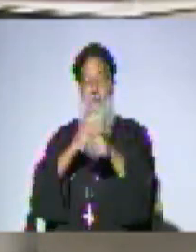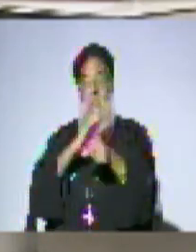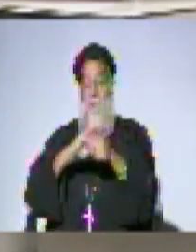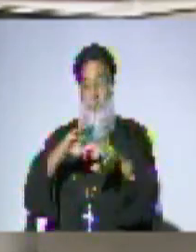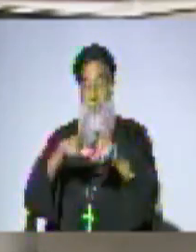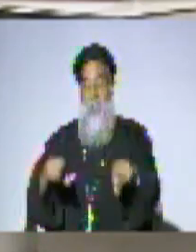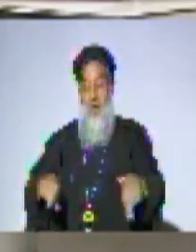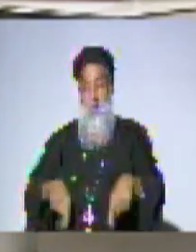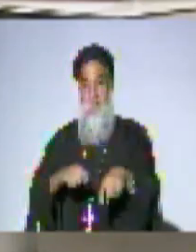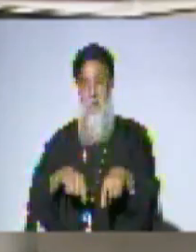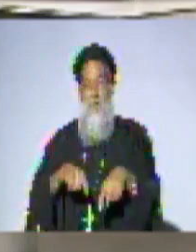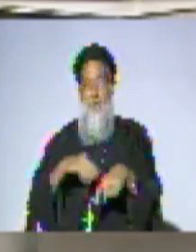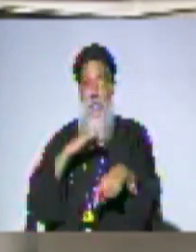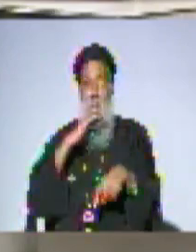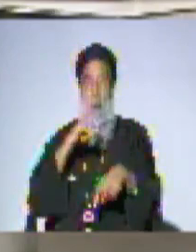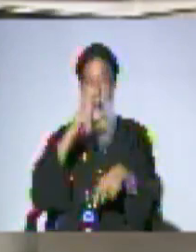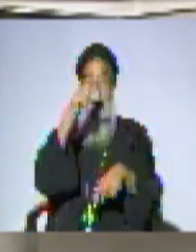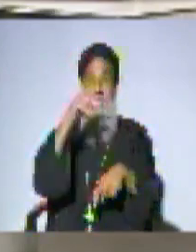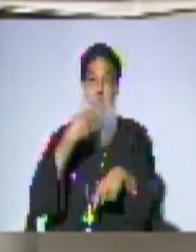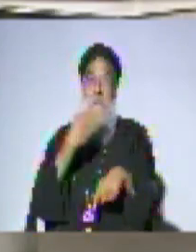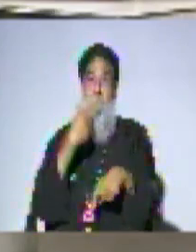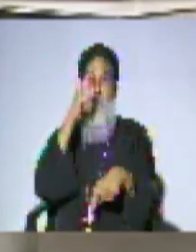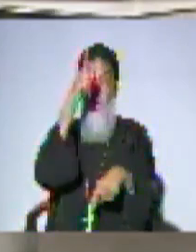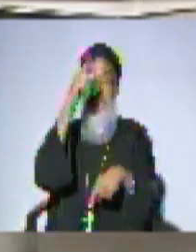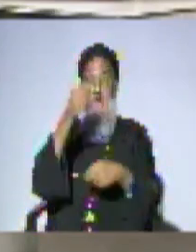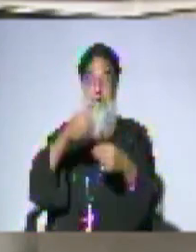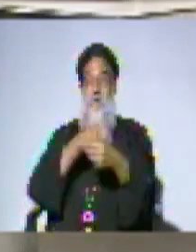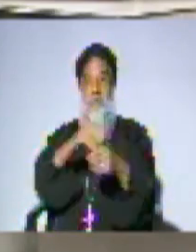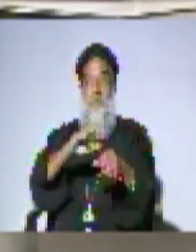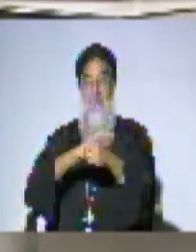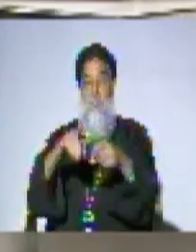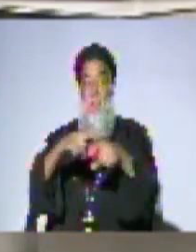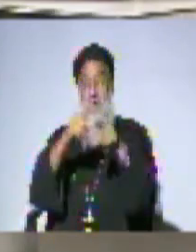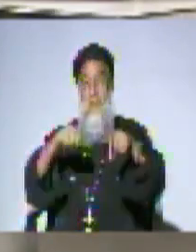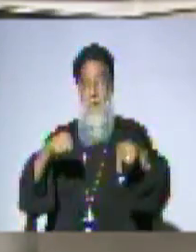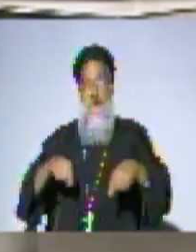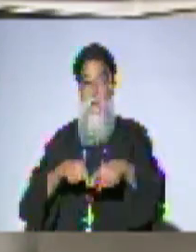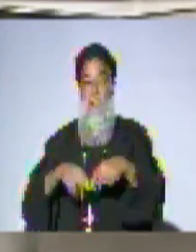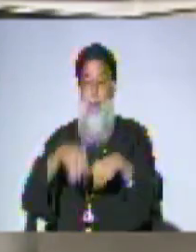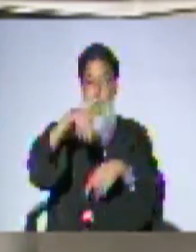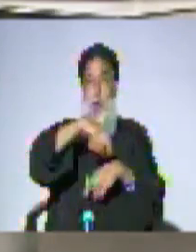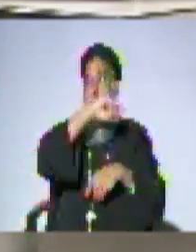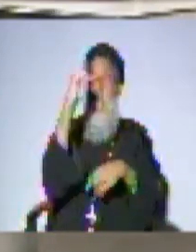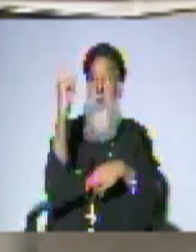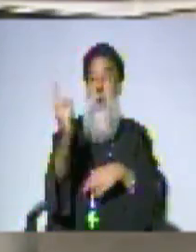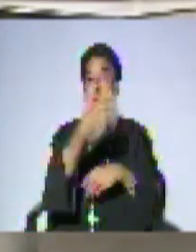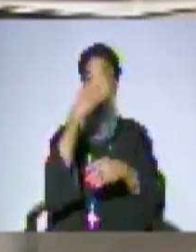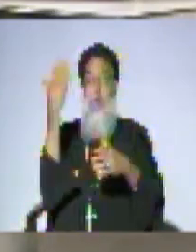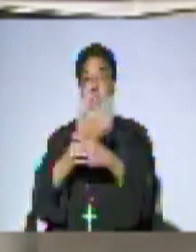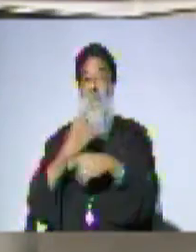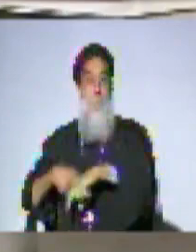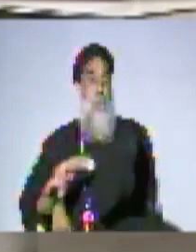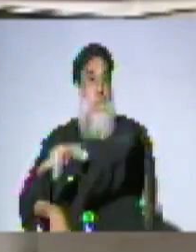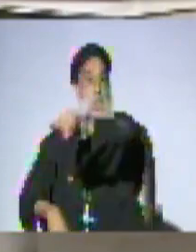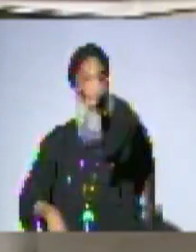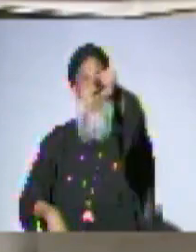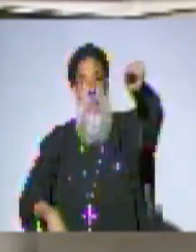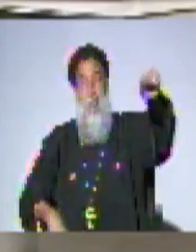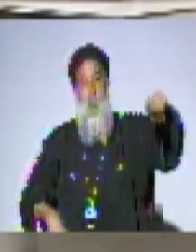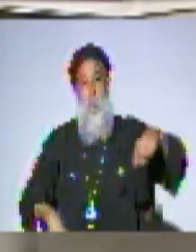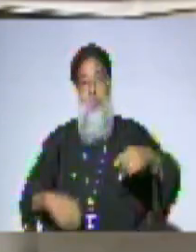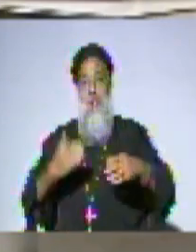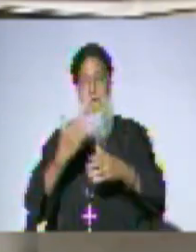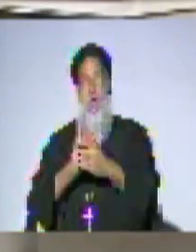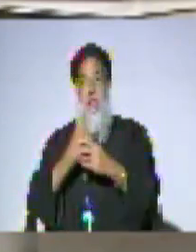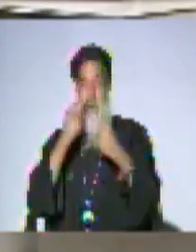المذبح ويتكلم معاك ويقدم ذبيحه عن خلاص الناس اللي في الكنيسه دول